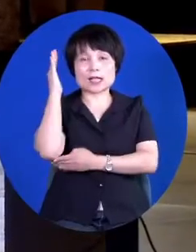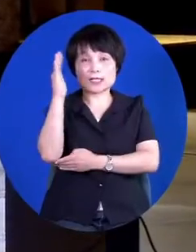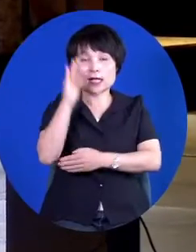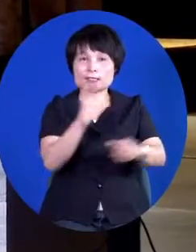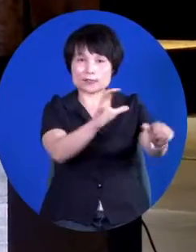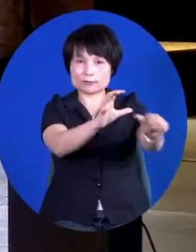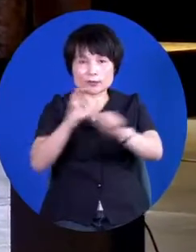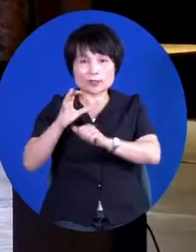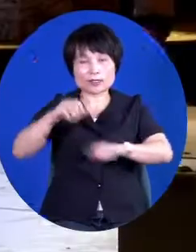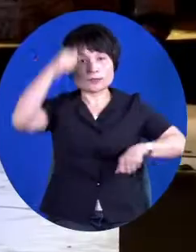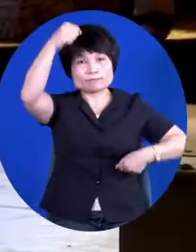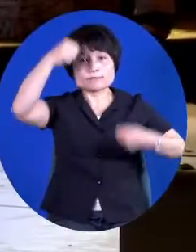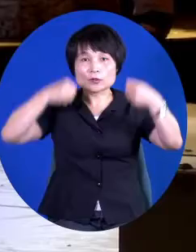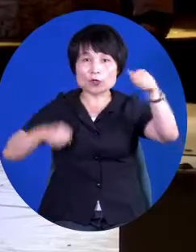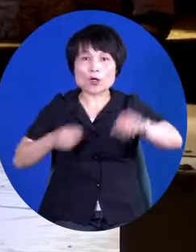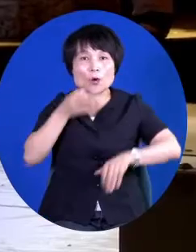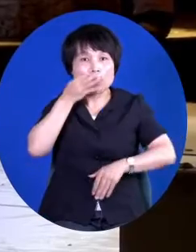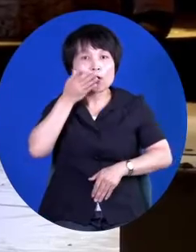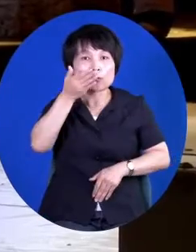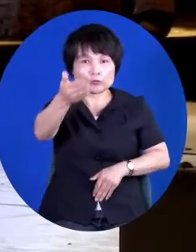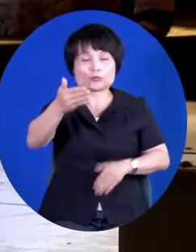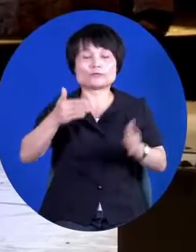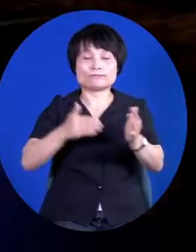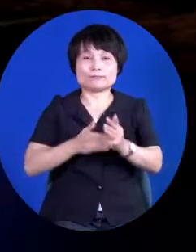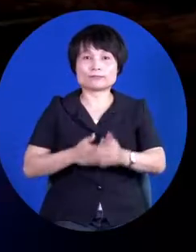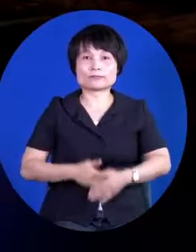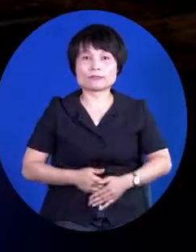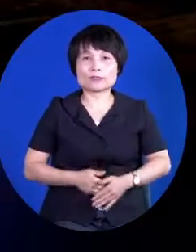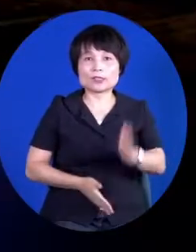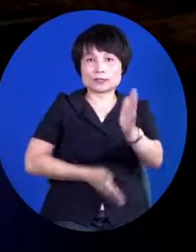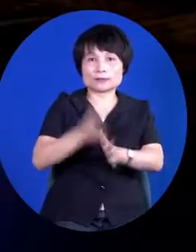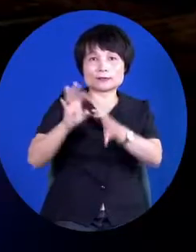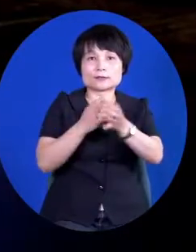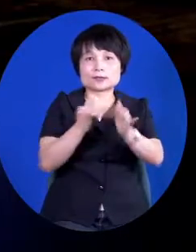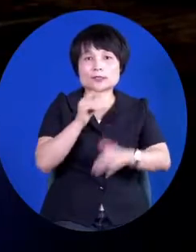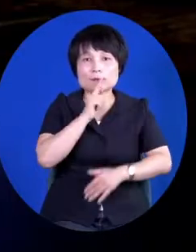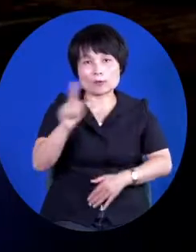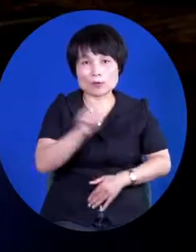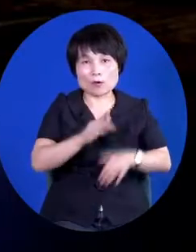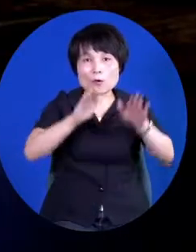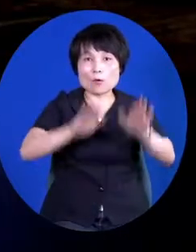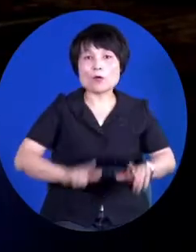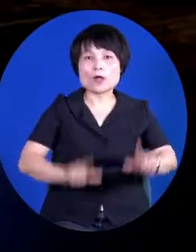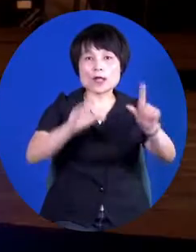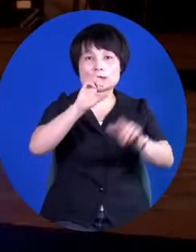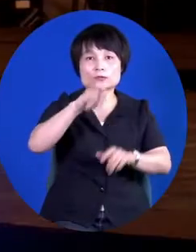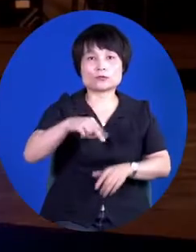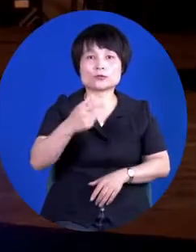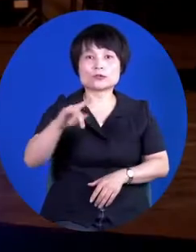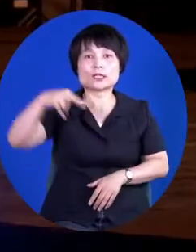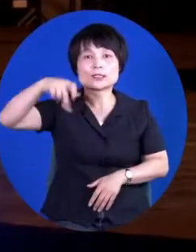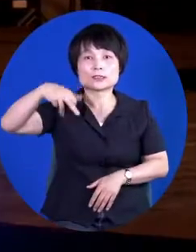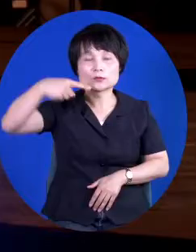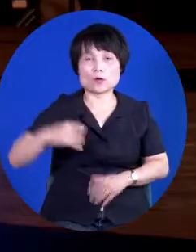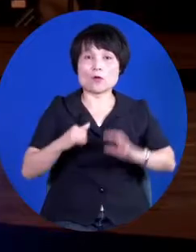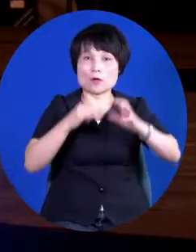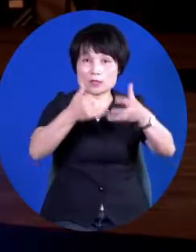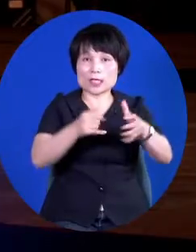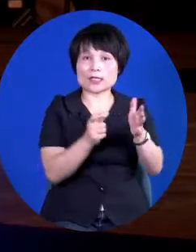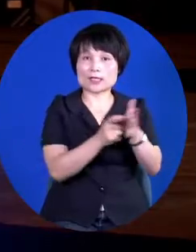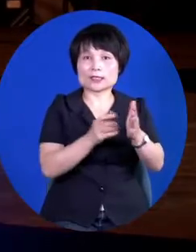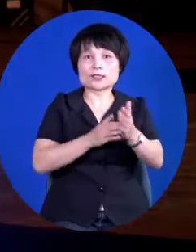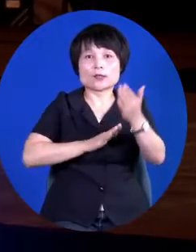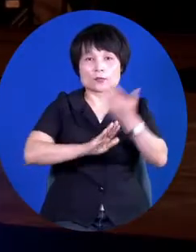빛과 퍼포먼스를 가미한 수변 뮤지컬로 진행되는데요. 시 관계자는 올해는 유네스코 세계유산 등재를